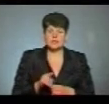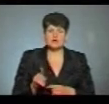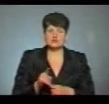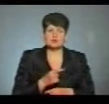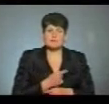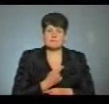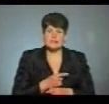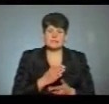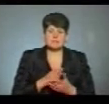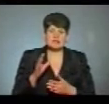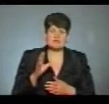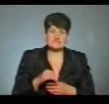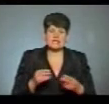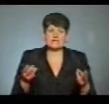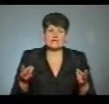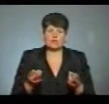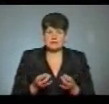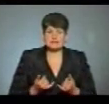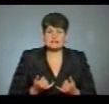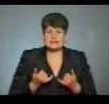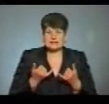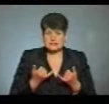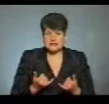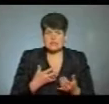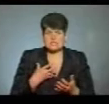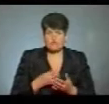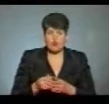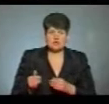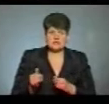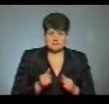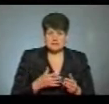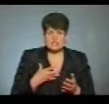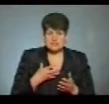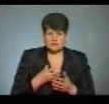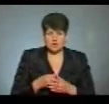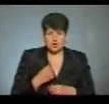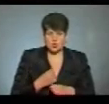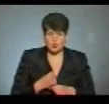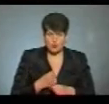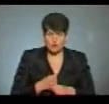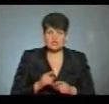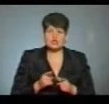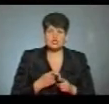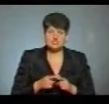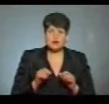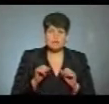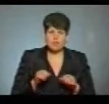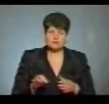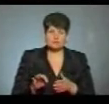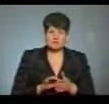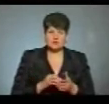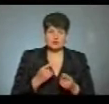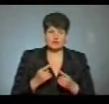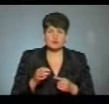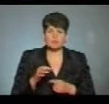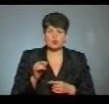медики мали все необхідне для свого забезпечення, для своєї роботи. Чи можемо ми зразу в контексті цього говорити про